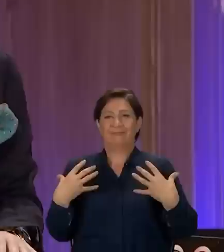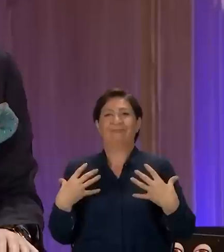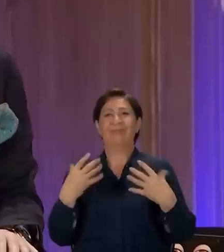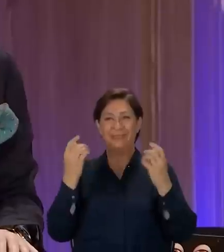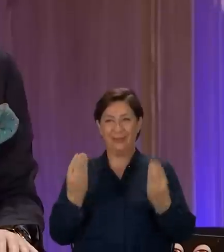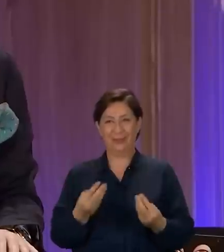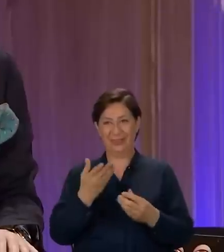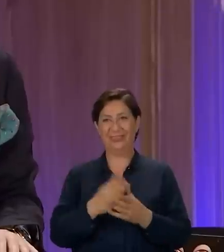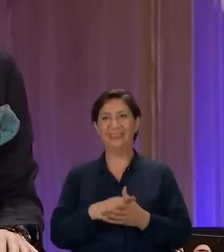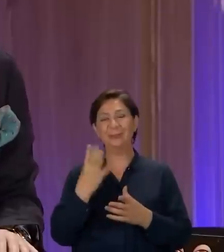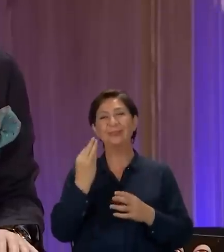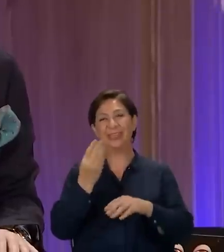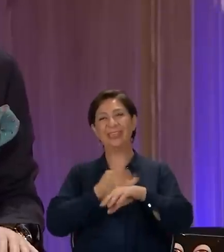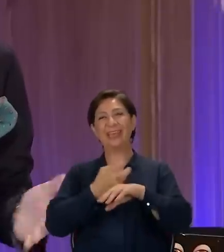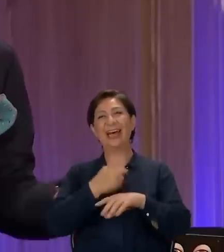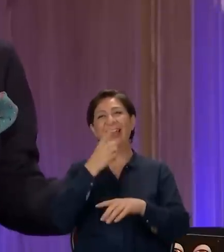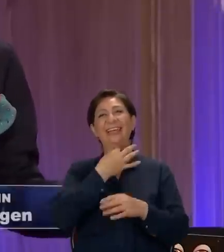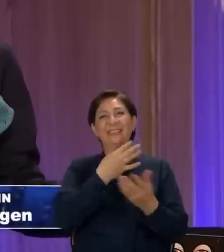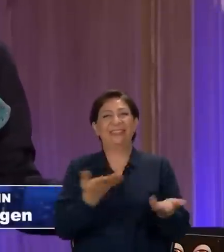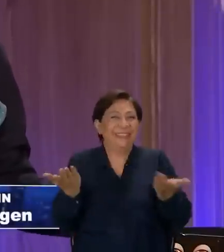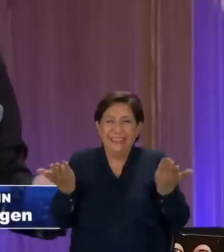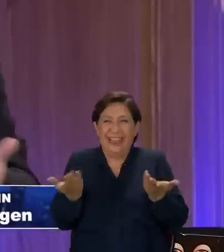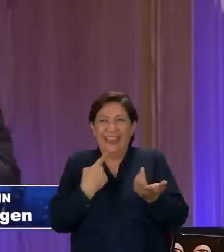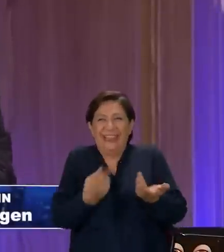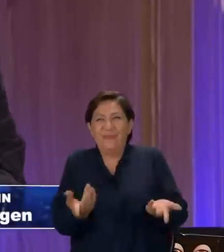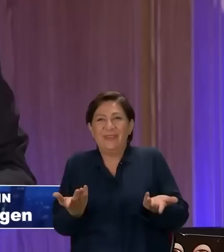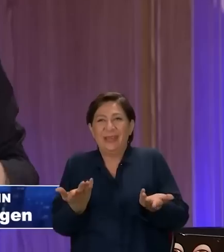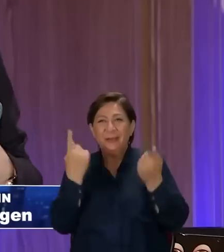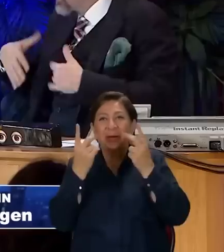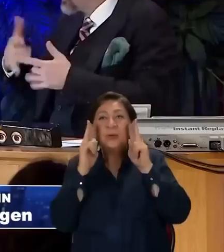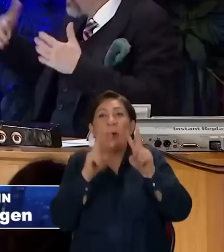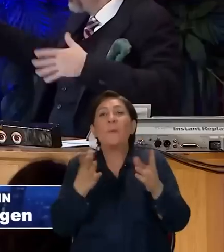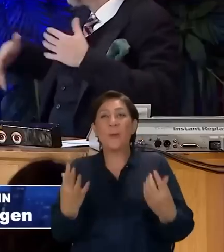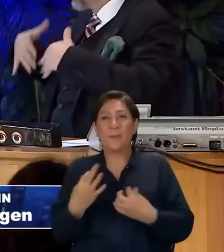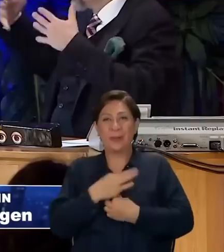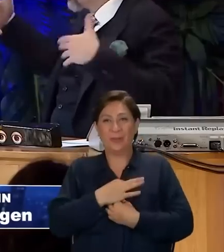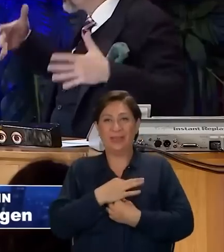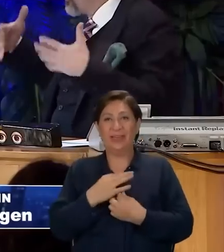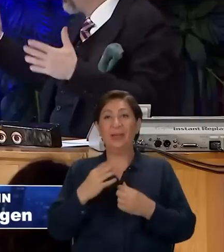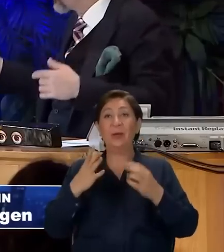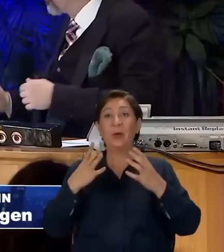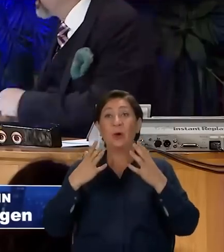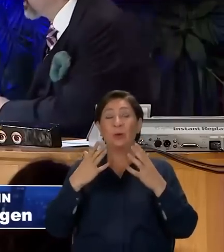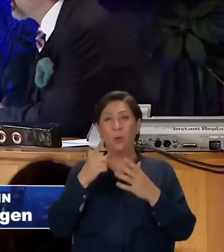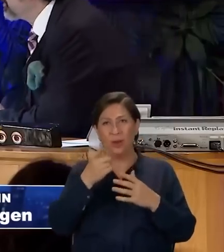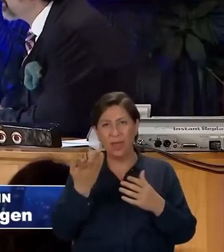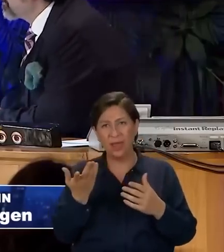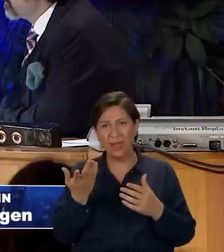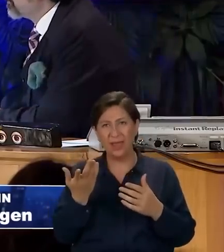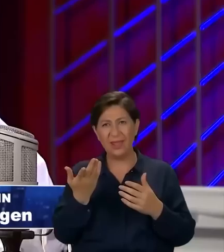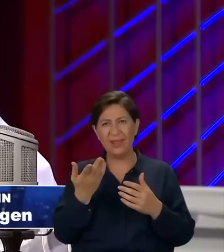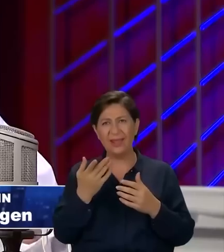gayet güzel olmuş. Allah yapandan razı olsun. Ne diye bir şey göremiyorum ki. Ben zaten, bir şey getirdim. Zaten kocaman bir şey. O ne ayol?